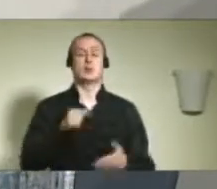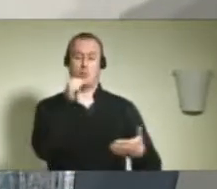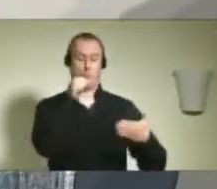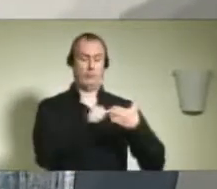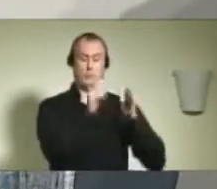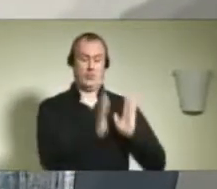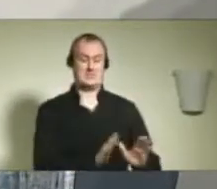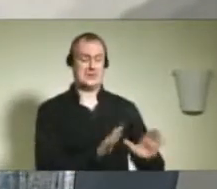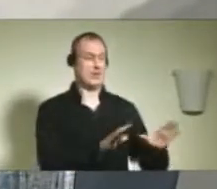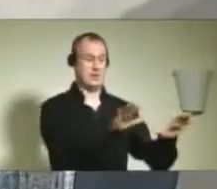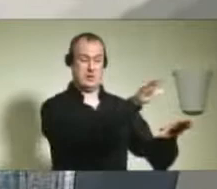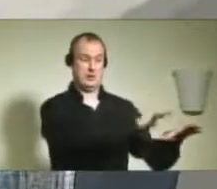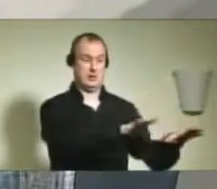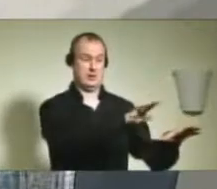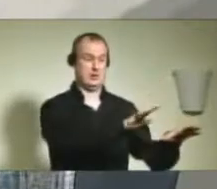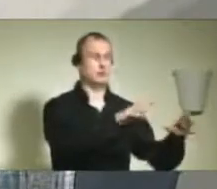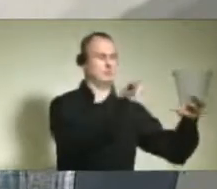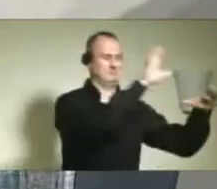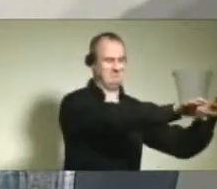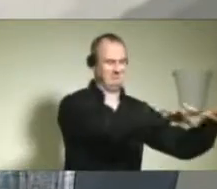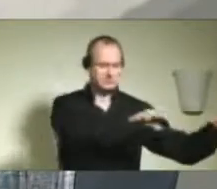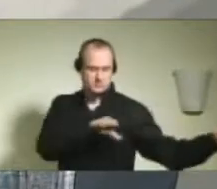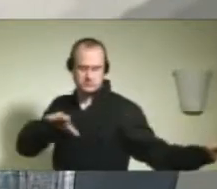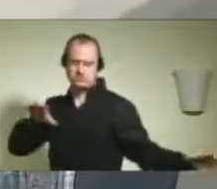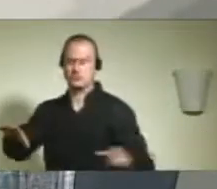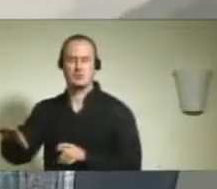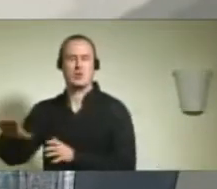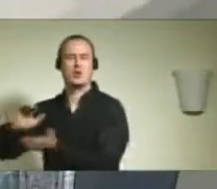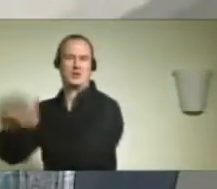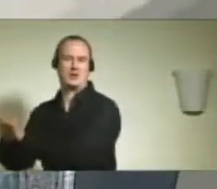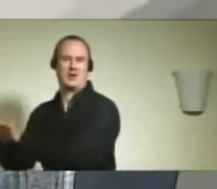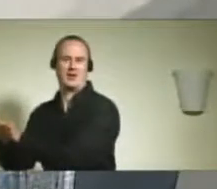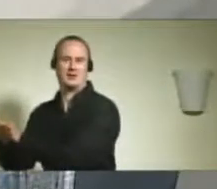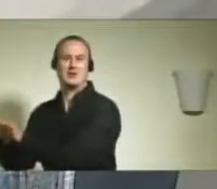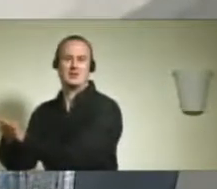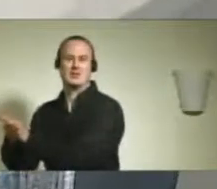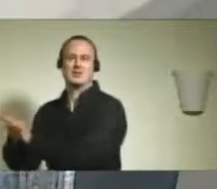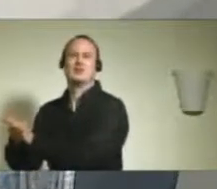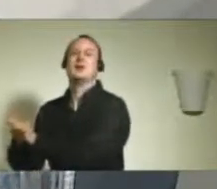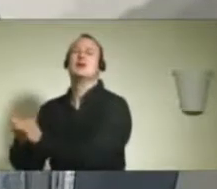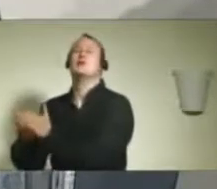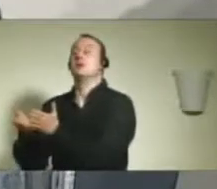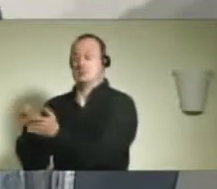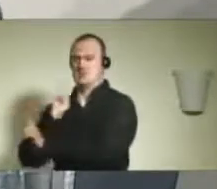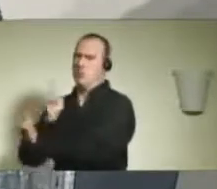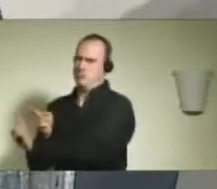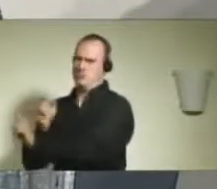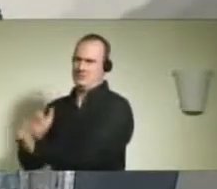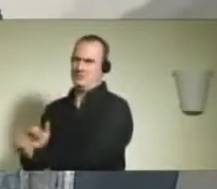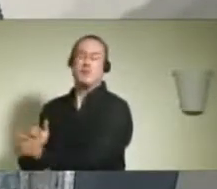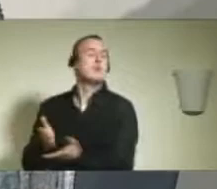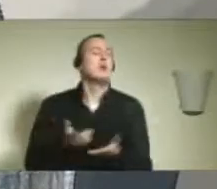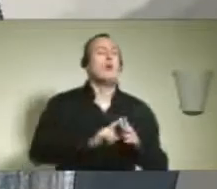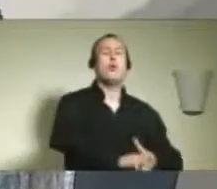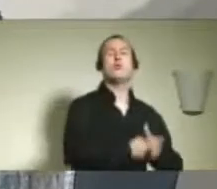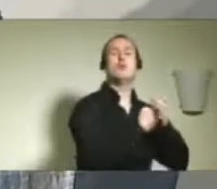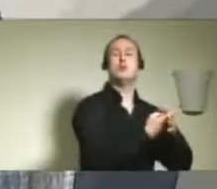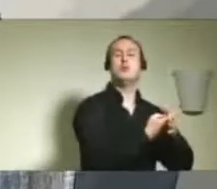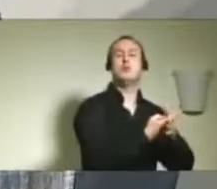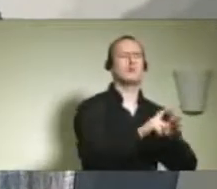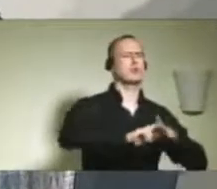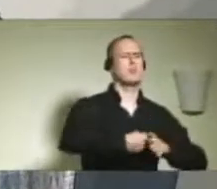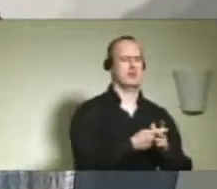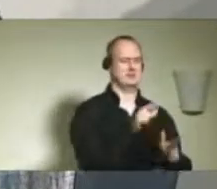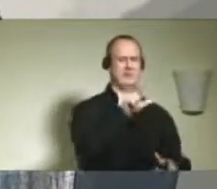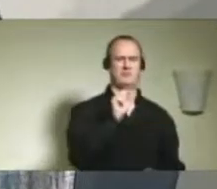du commercial. Donc on en est à 23% maintenant. Donc ces 23%-là, on les a formés. C'est vrai qu'au départ, on les a mal formés, mais syndicalement, on